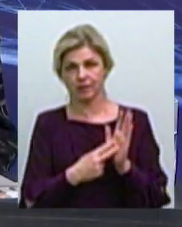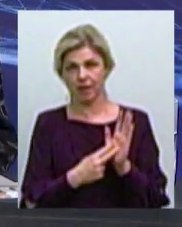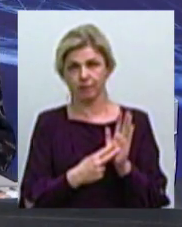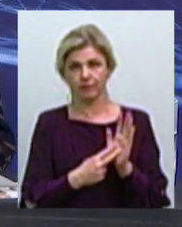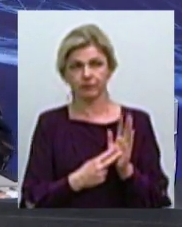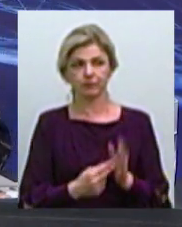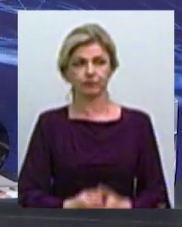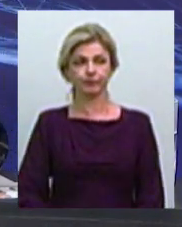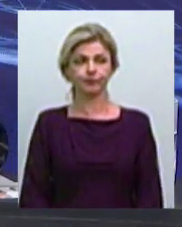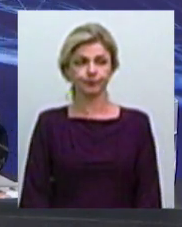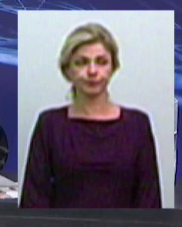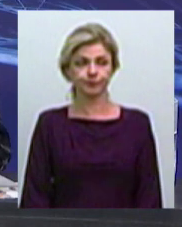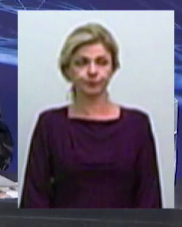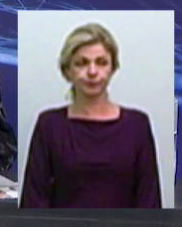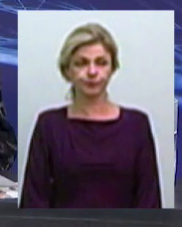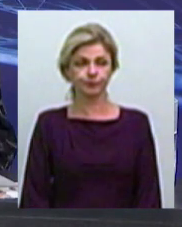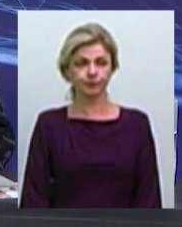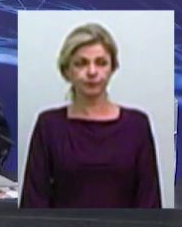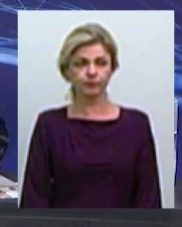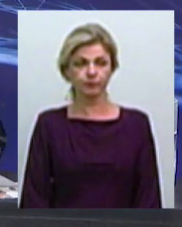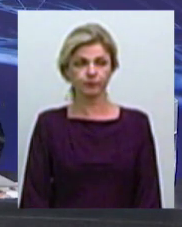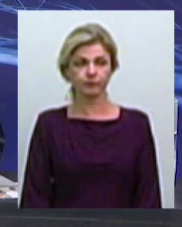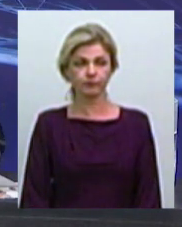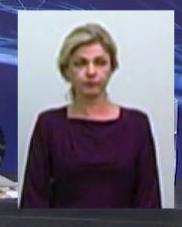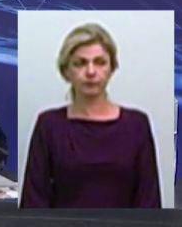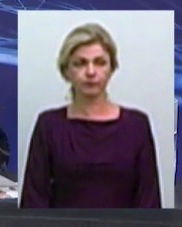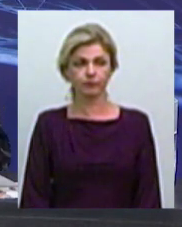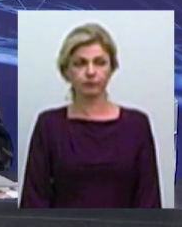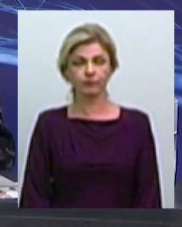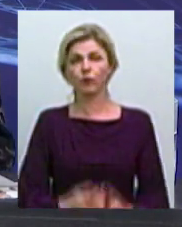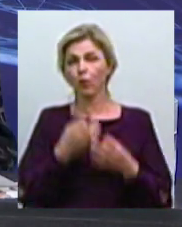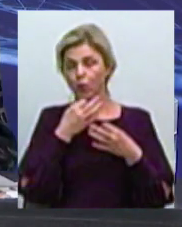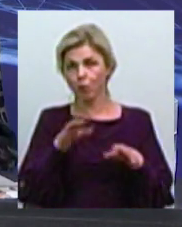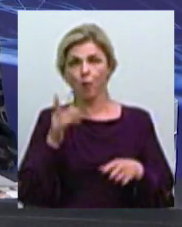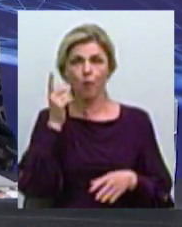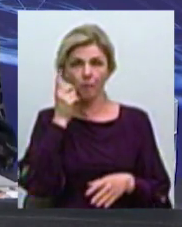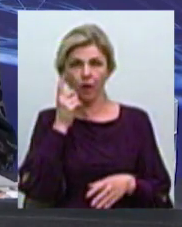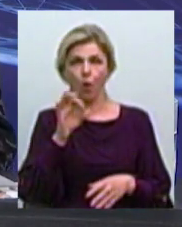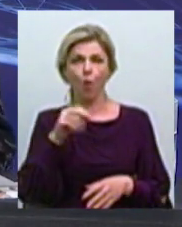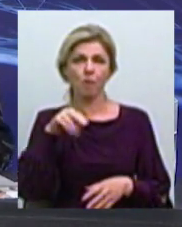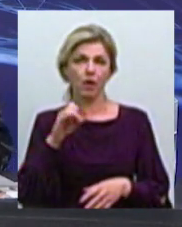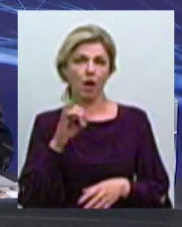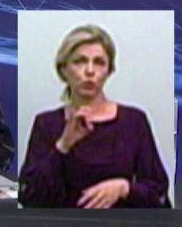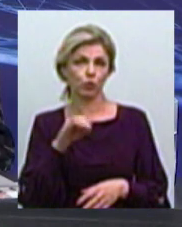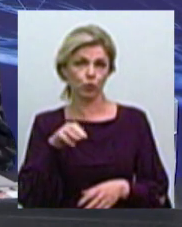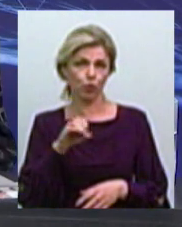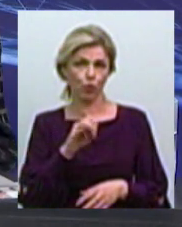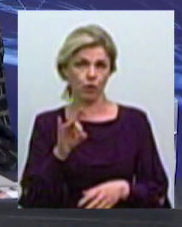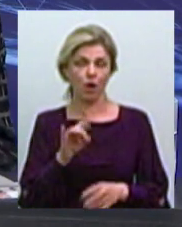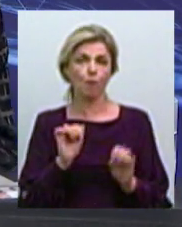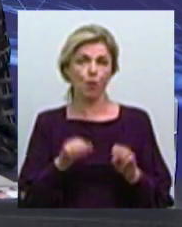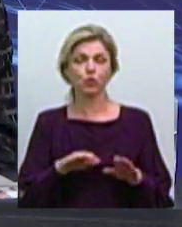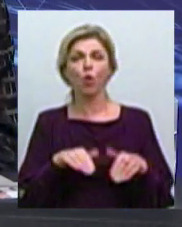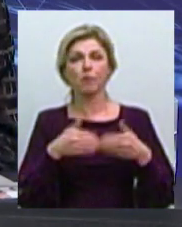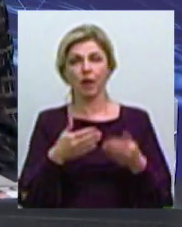527. 527. Да, телефон очень простой. 527. С любого мобильного оператора. Ну, или можно обратиться в